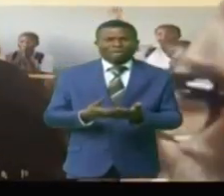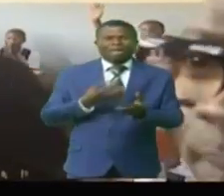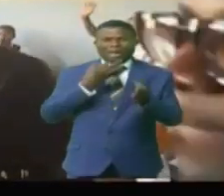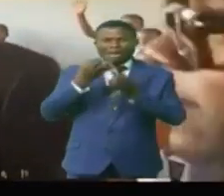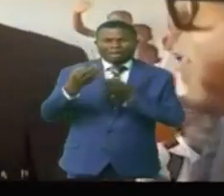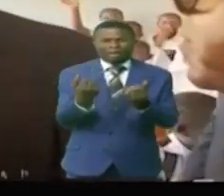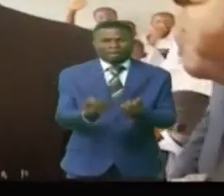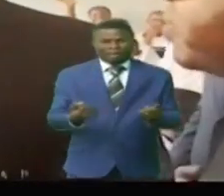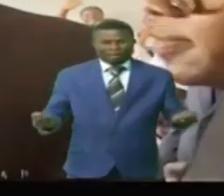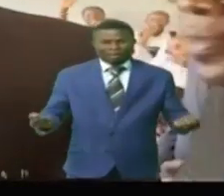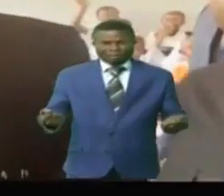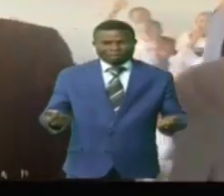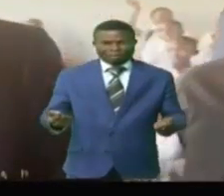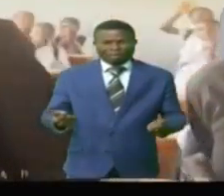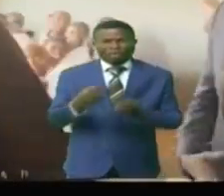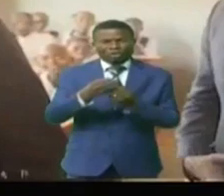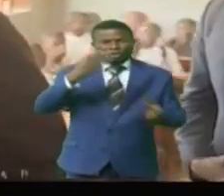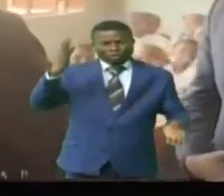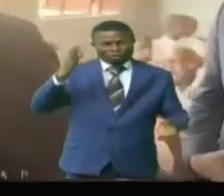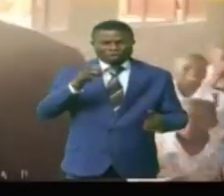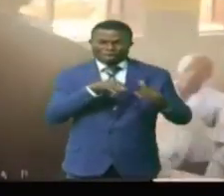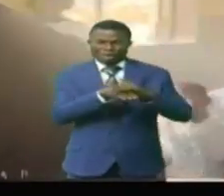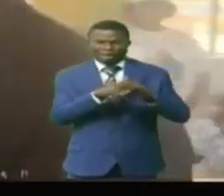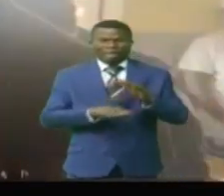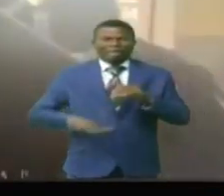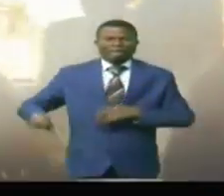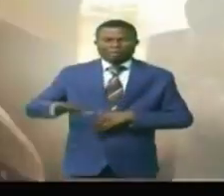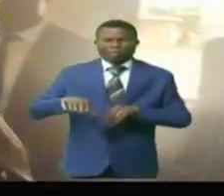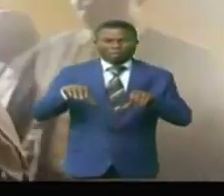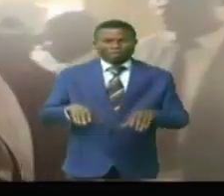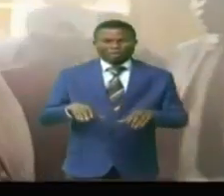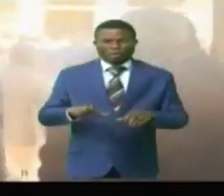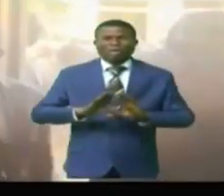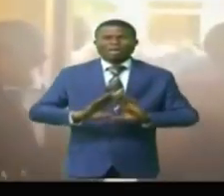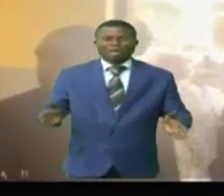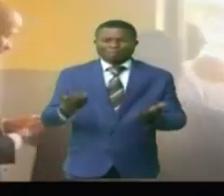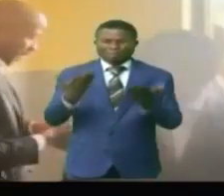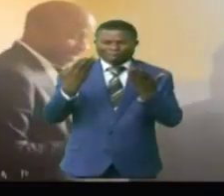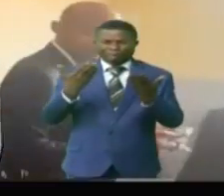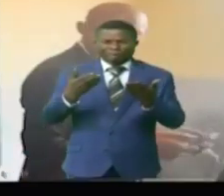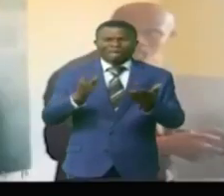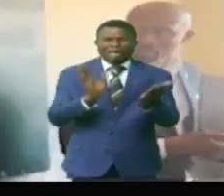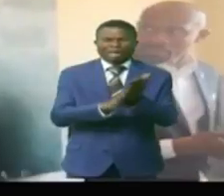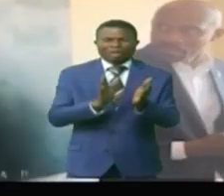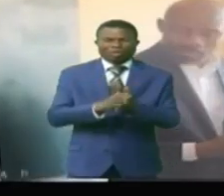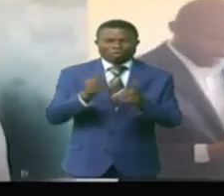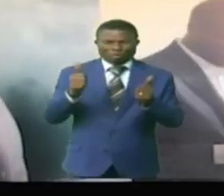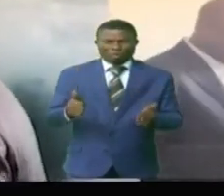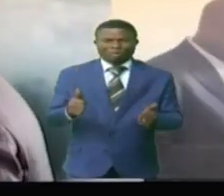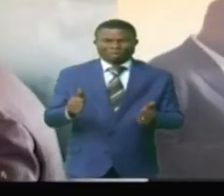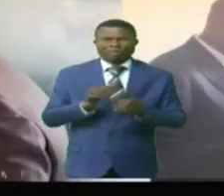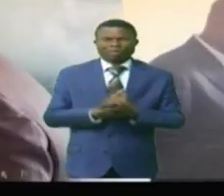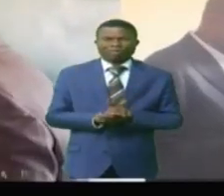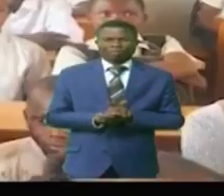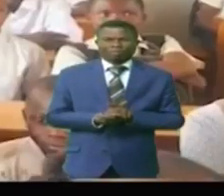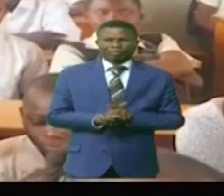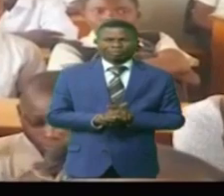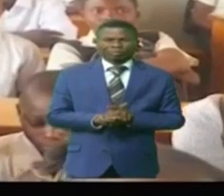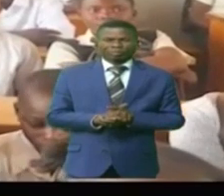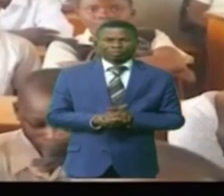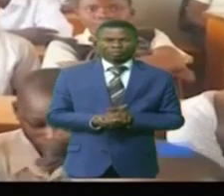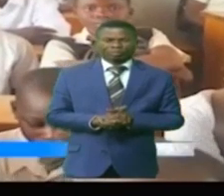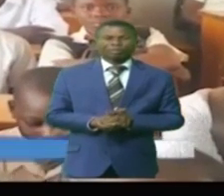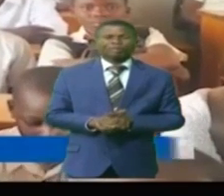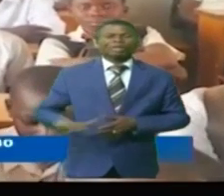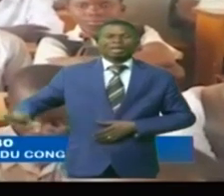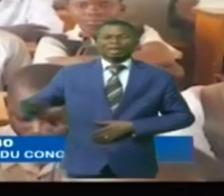ses enfants, au regard des richesses qui regorgent ce pays, méritent d'étudier dans de bonnes conditions. Vous y avez droit. Vous avez un beau